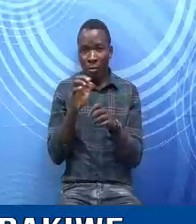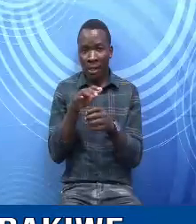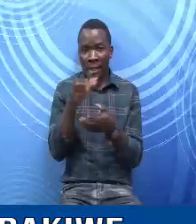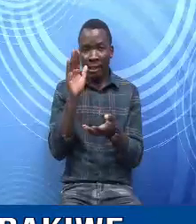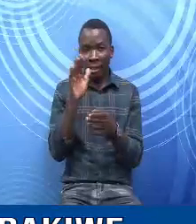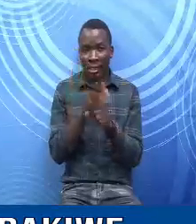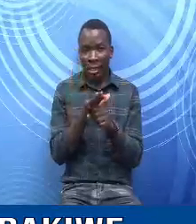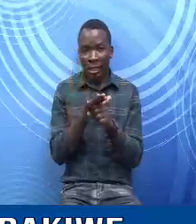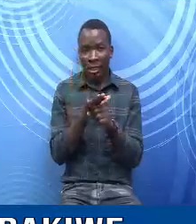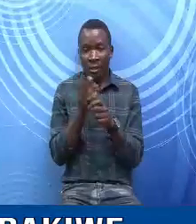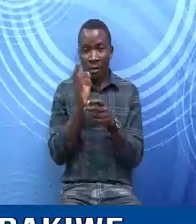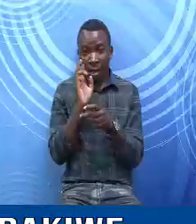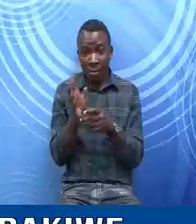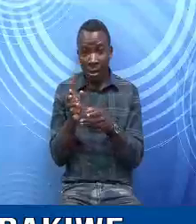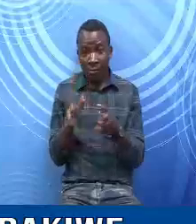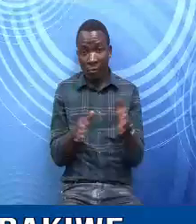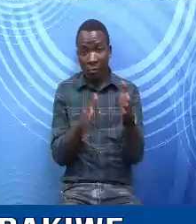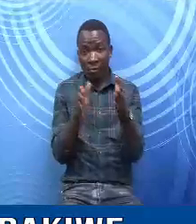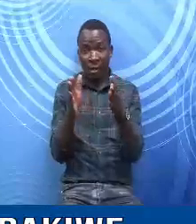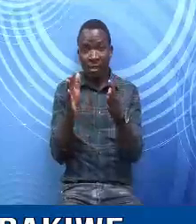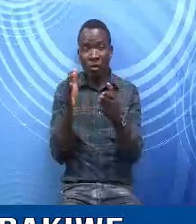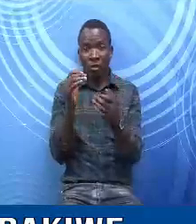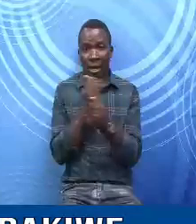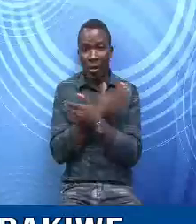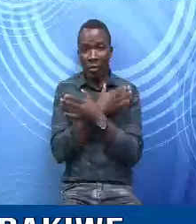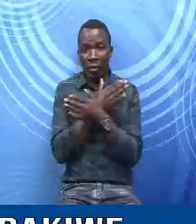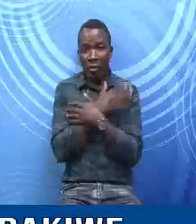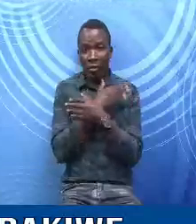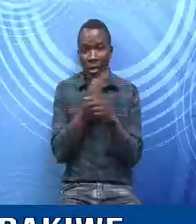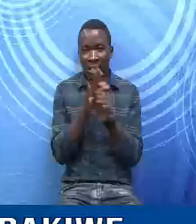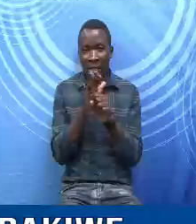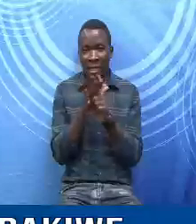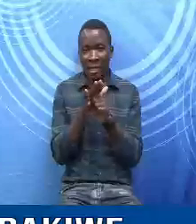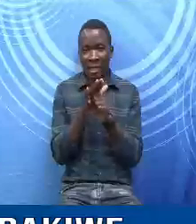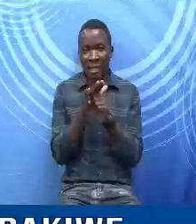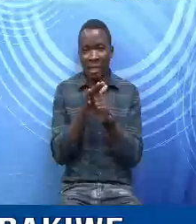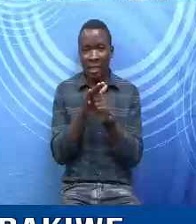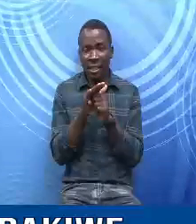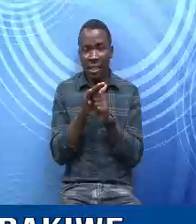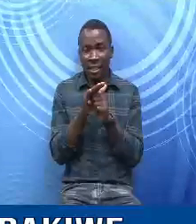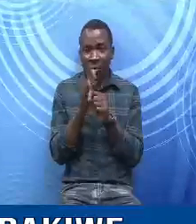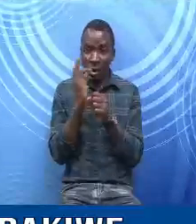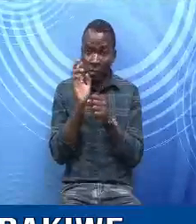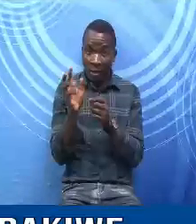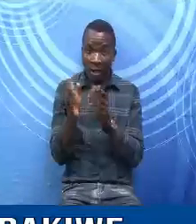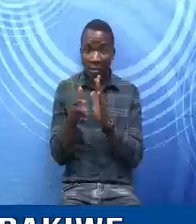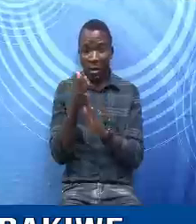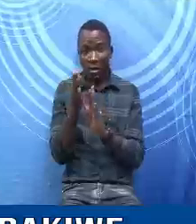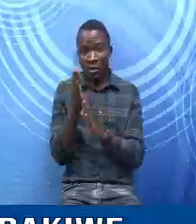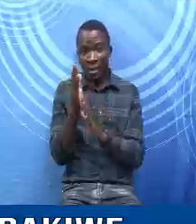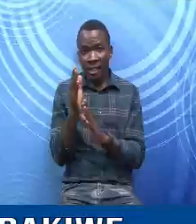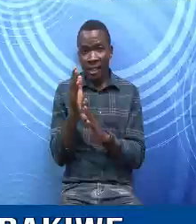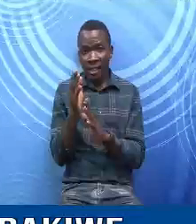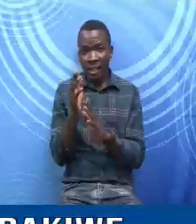kandi twari tuyikumbuye tuyinyotewe ngo rero urabona yuko biranihutisha n'ingendo mu mwanya